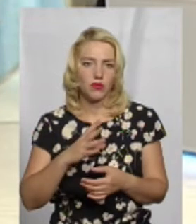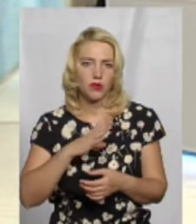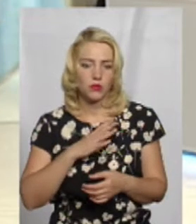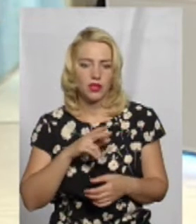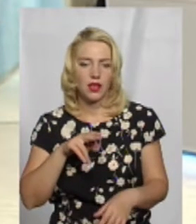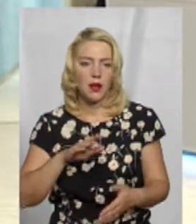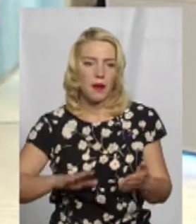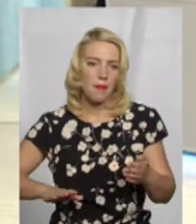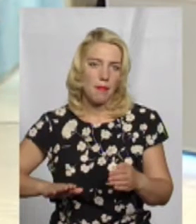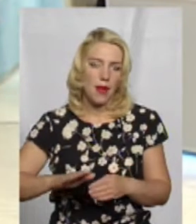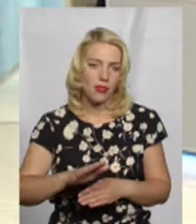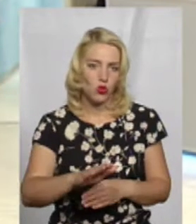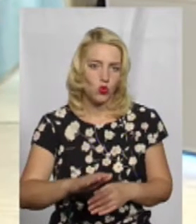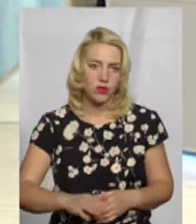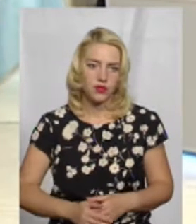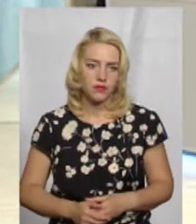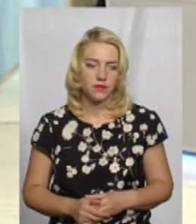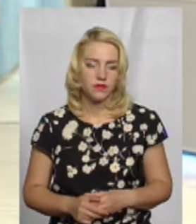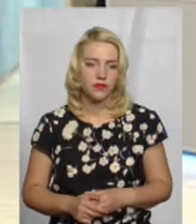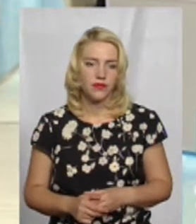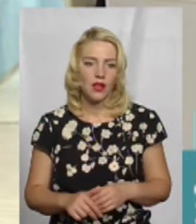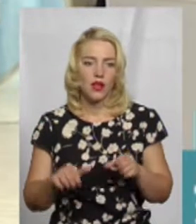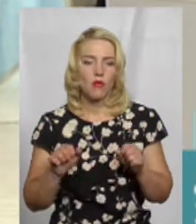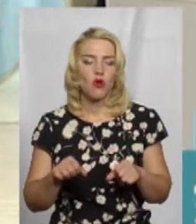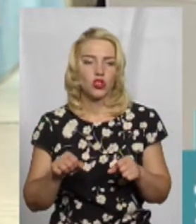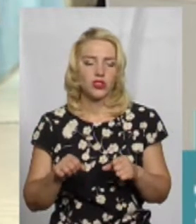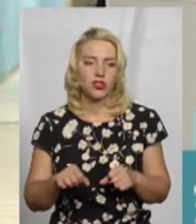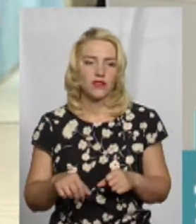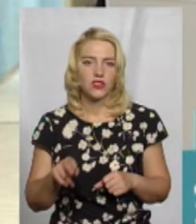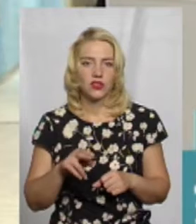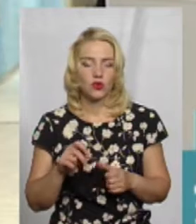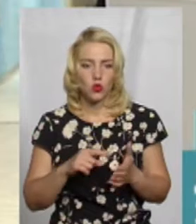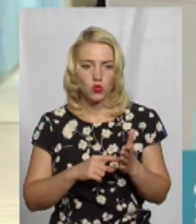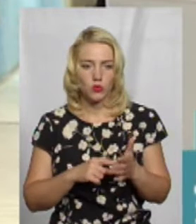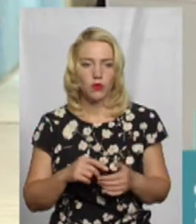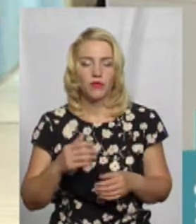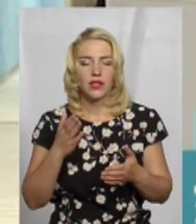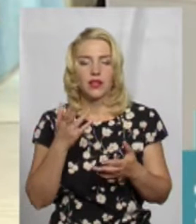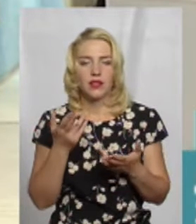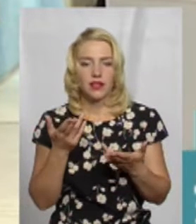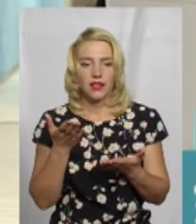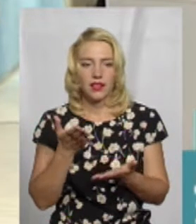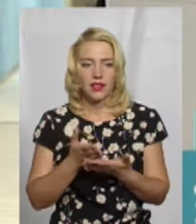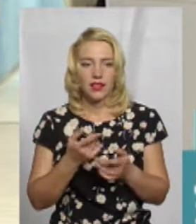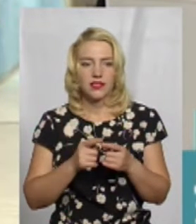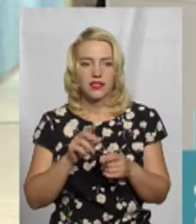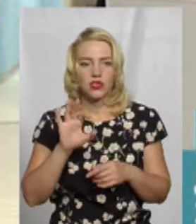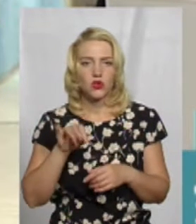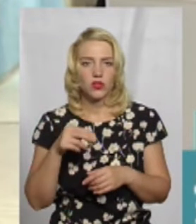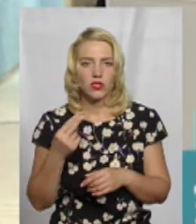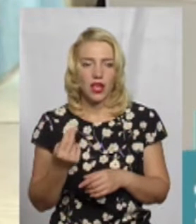бути пандус? Ну, можливість зараз є. Це